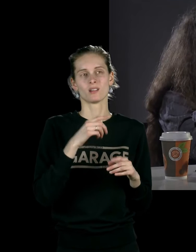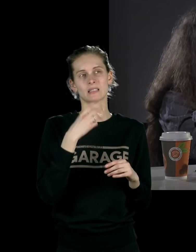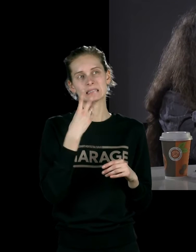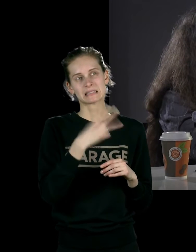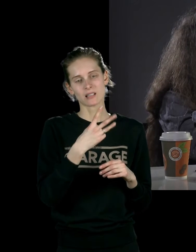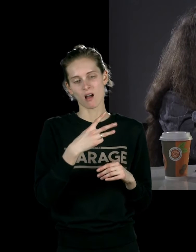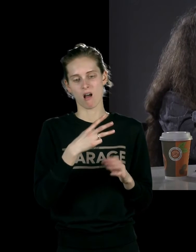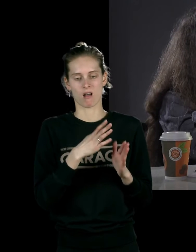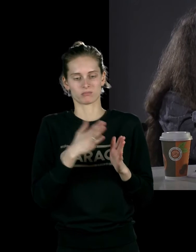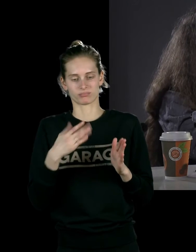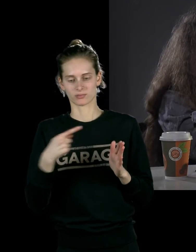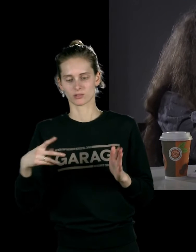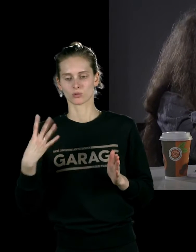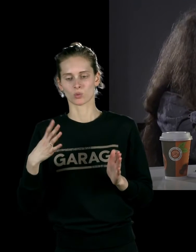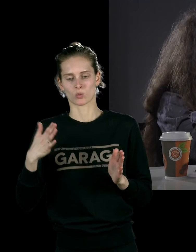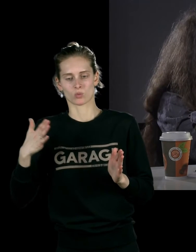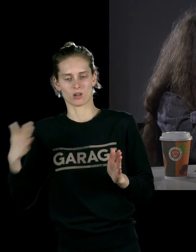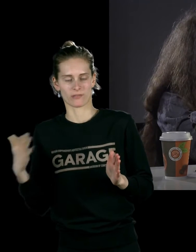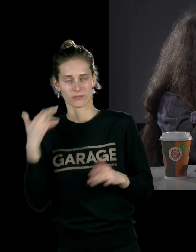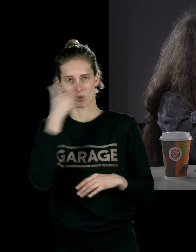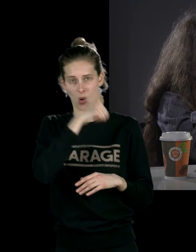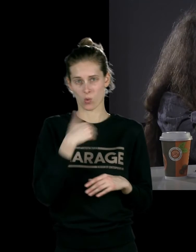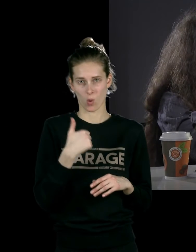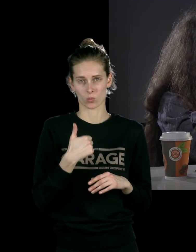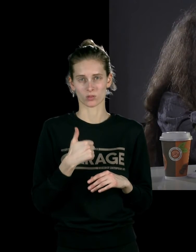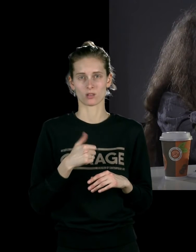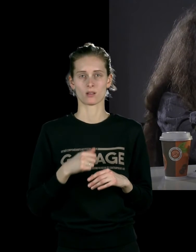такие более экспрессионистские. И вслед за